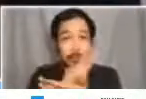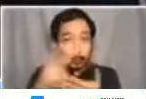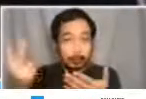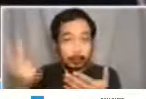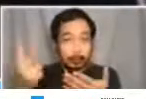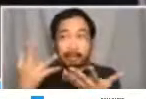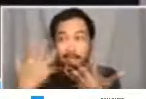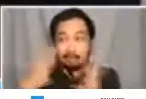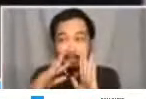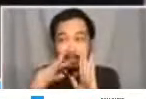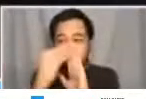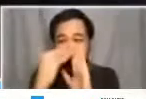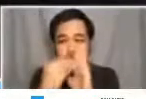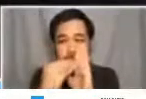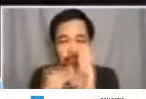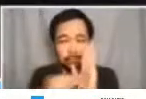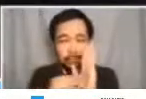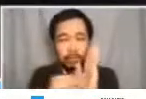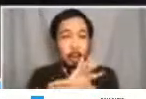magbukas?